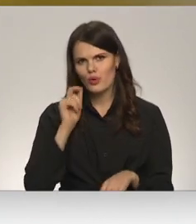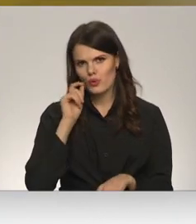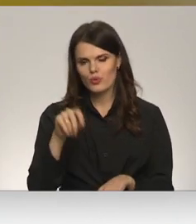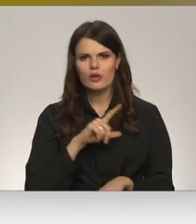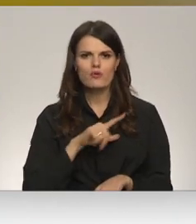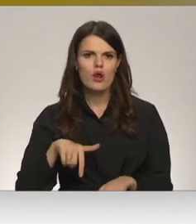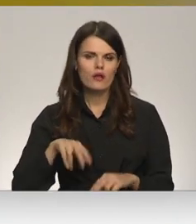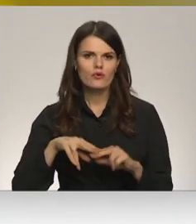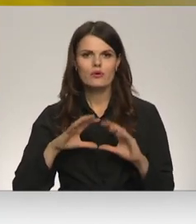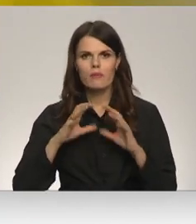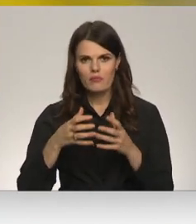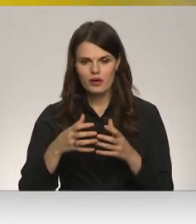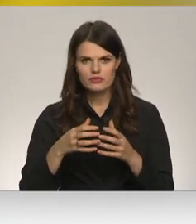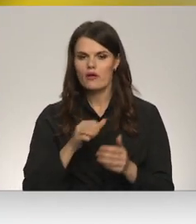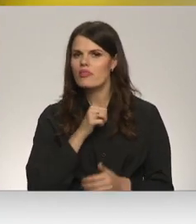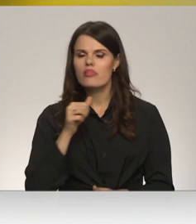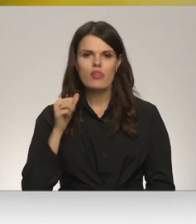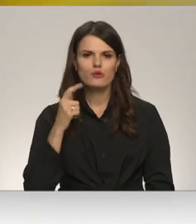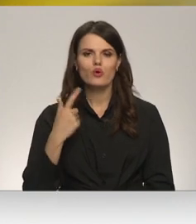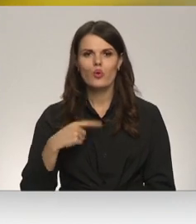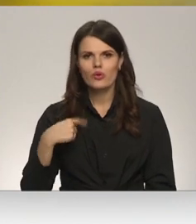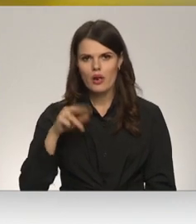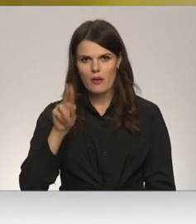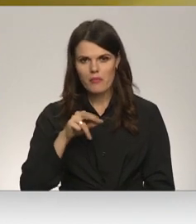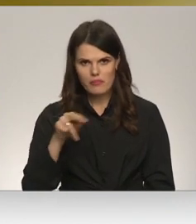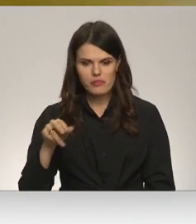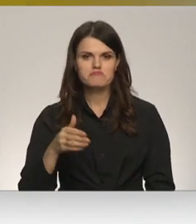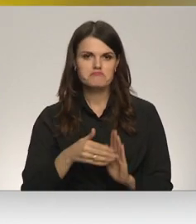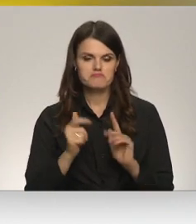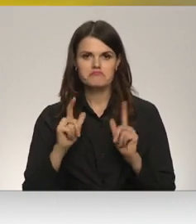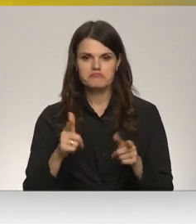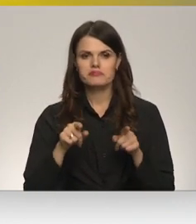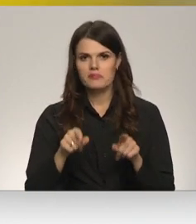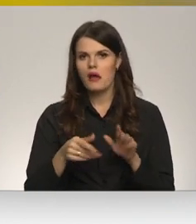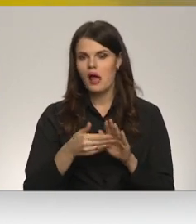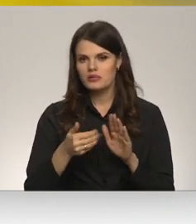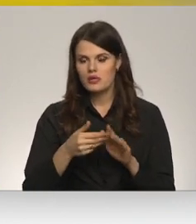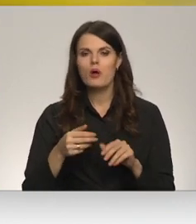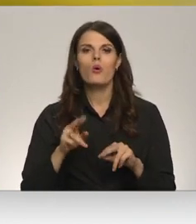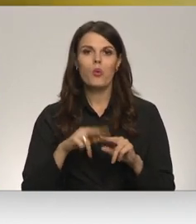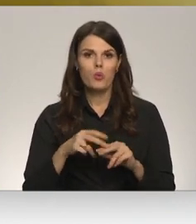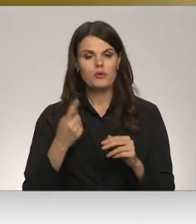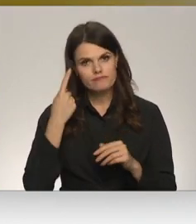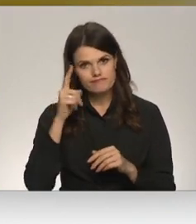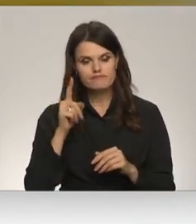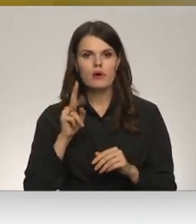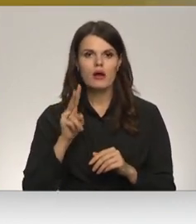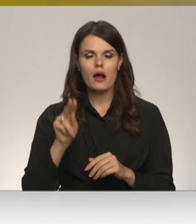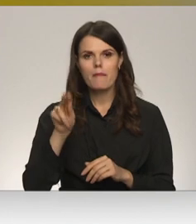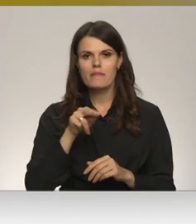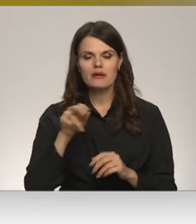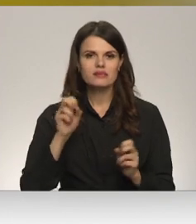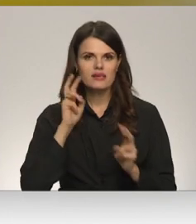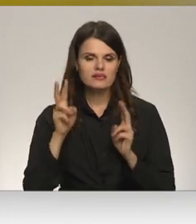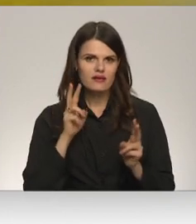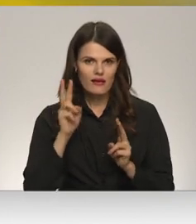Latviju un pasauli. Tāls evaņģēliska luteriskā draudze ne tikai atsauksies šim aicinājumam, bet arī radusi iespēju baznīcas zvanu skaņās